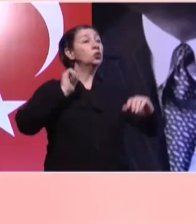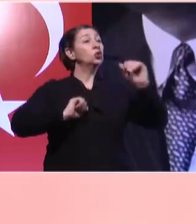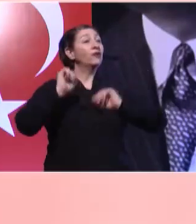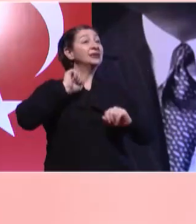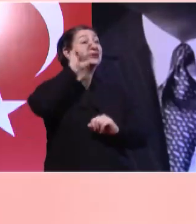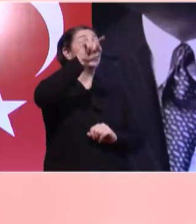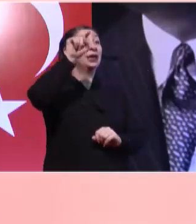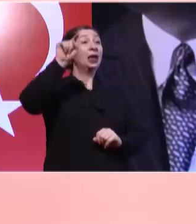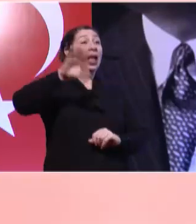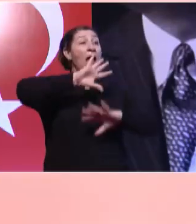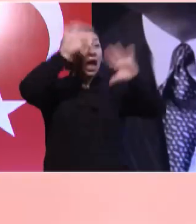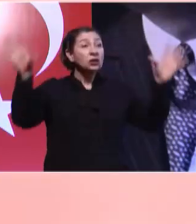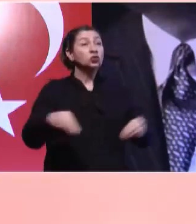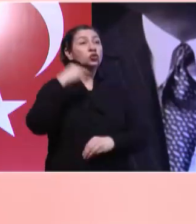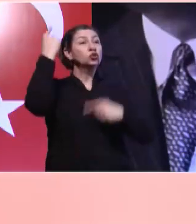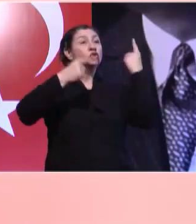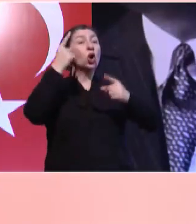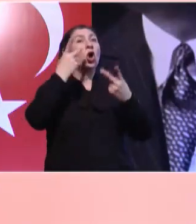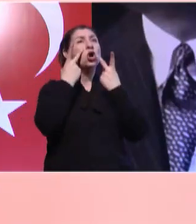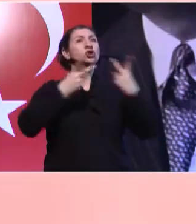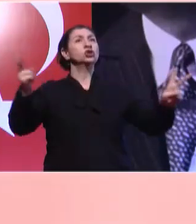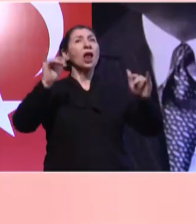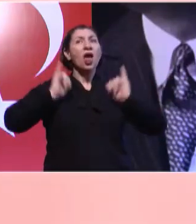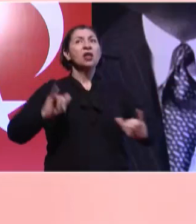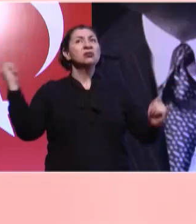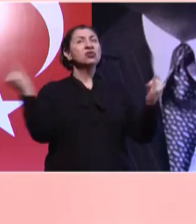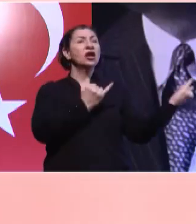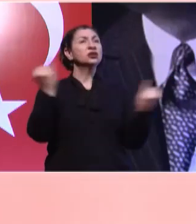Üniversitelerde her türlü düşünce özgürce tartışılacak.